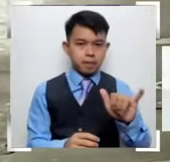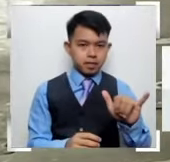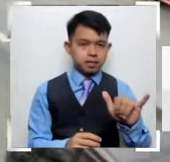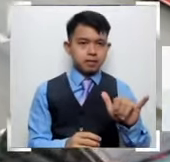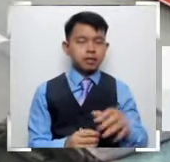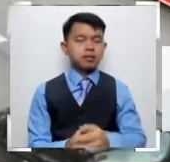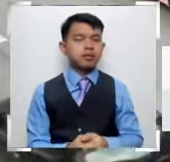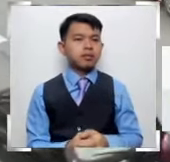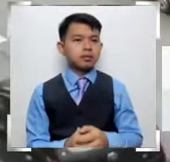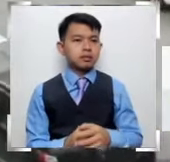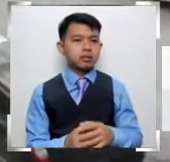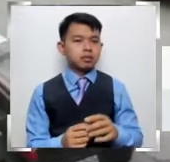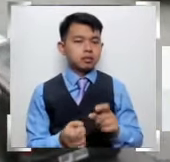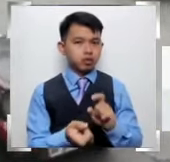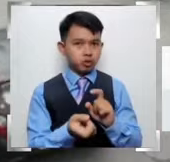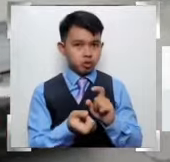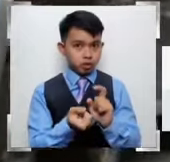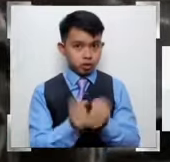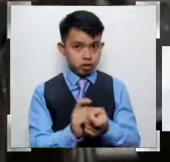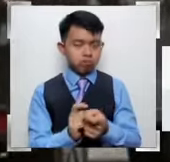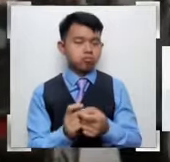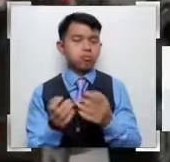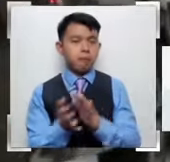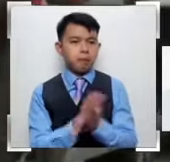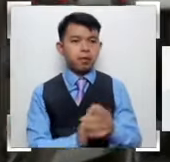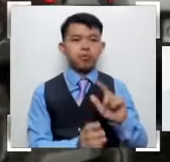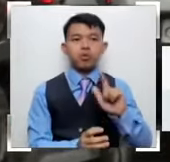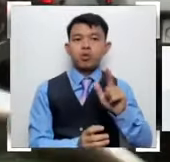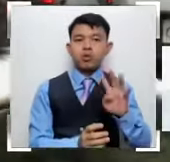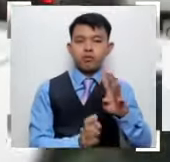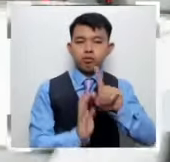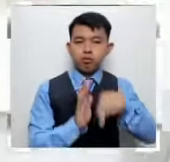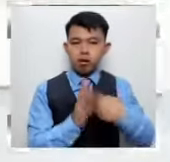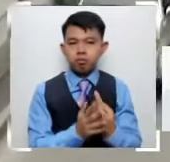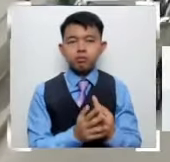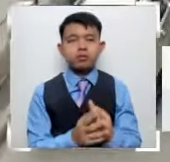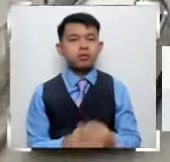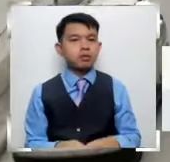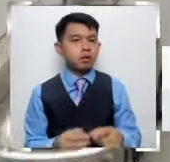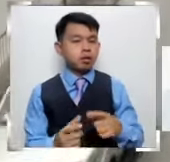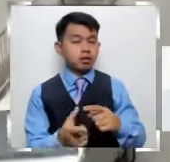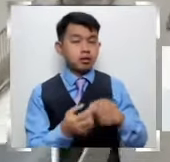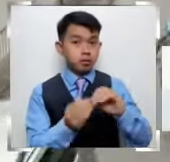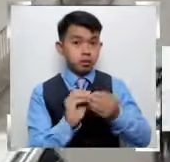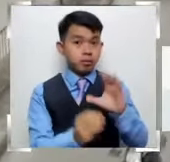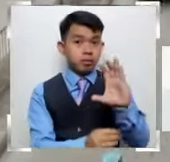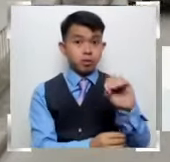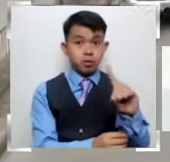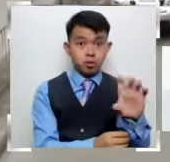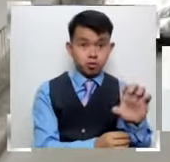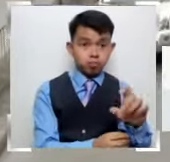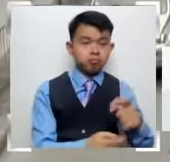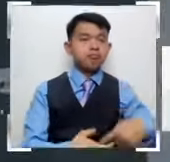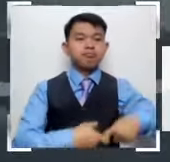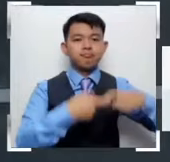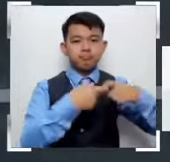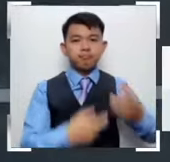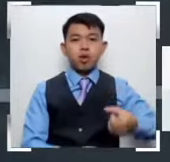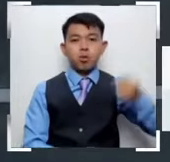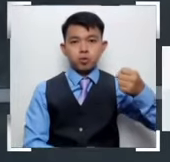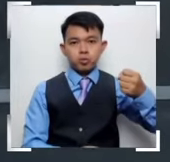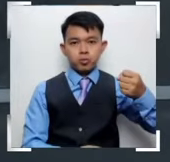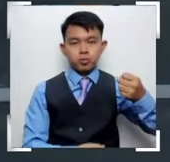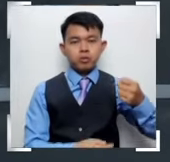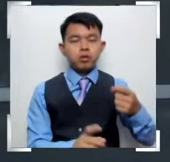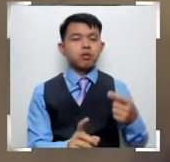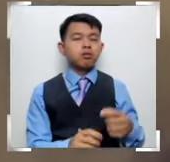to 10. Ayon pa sa MMDA, suspendido rin ang number coding mula alas 5 ng hapon hanggang alas 8 ng gabi sa Miyerkules Santo. Yun nga